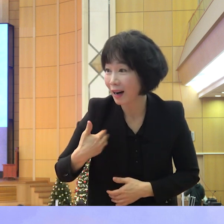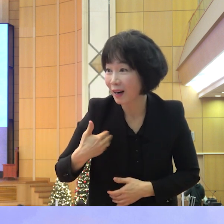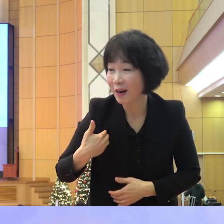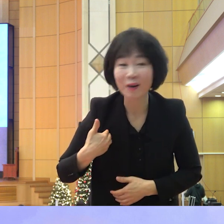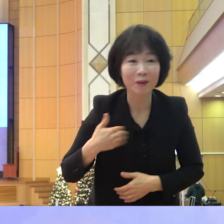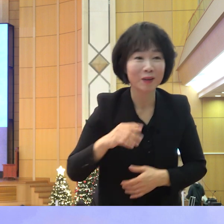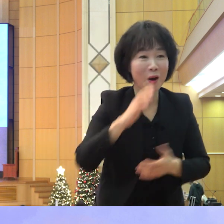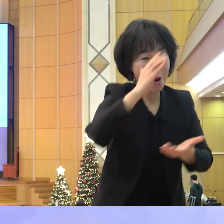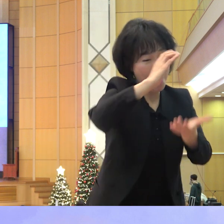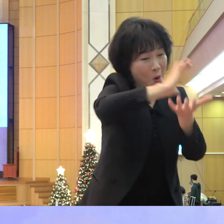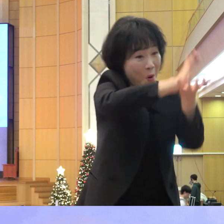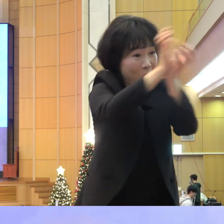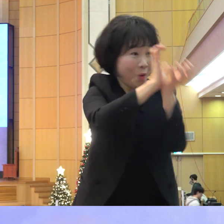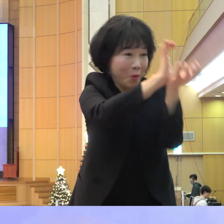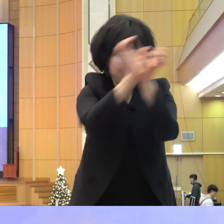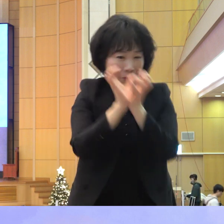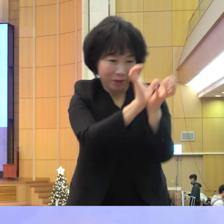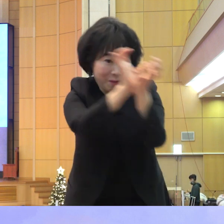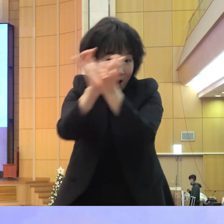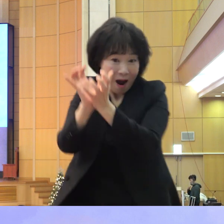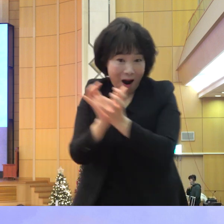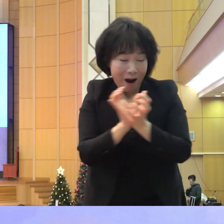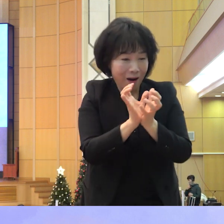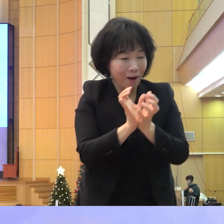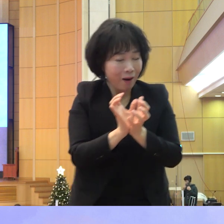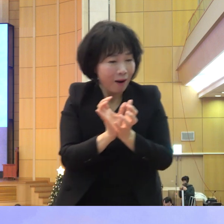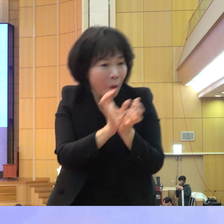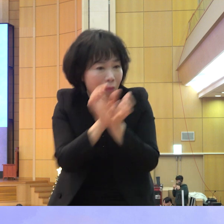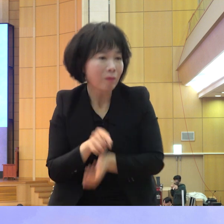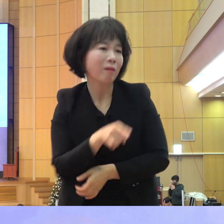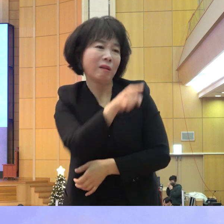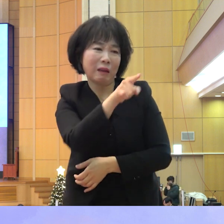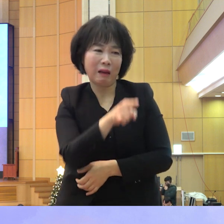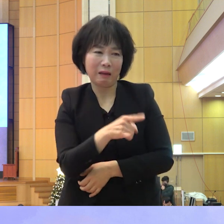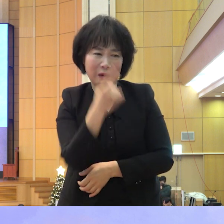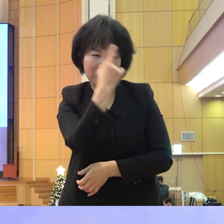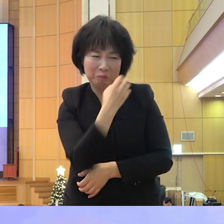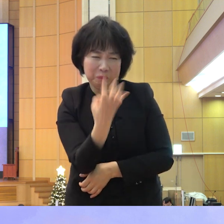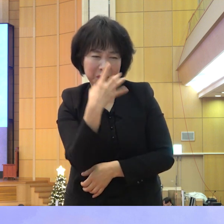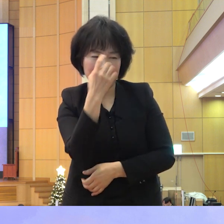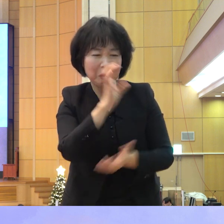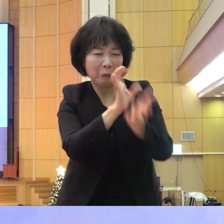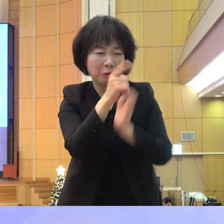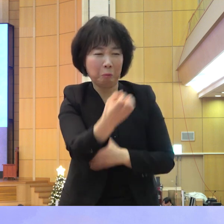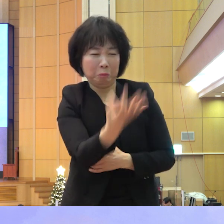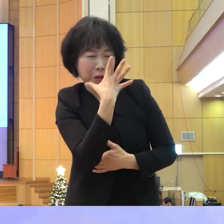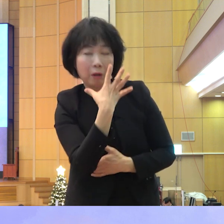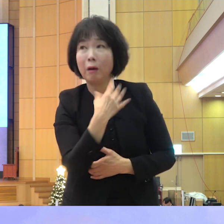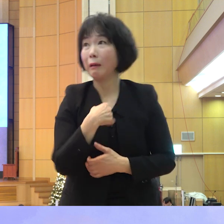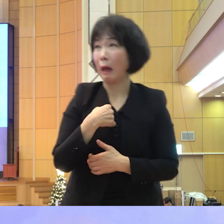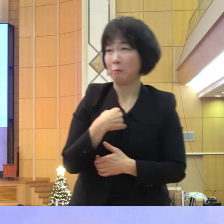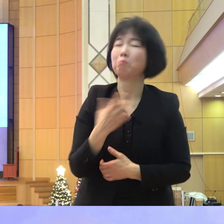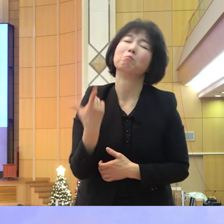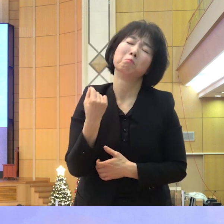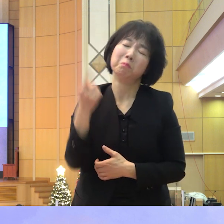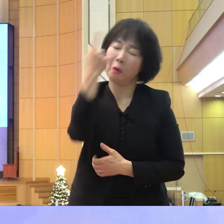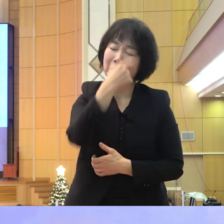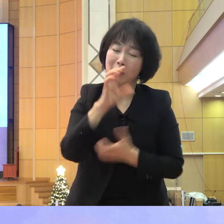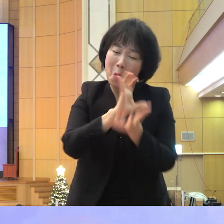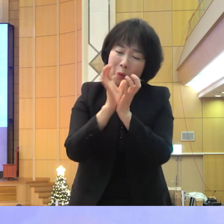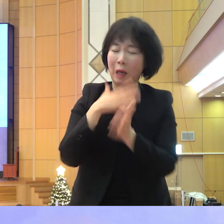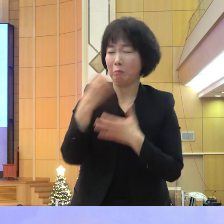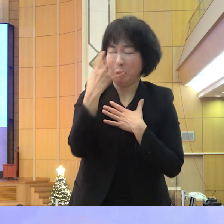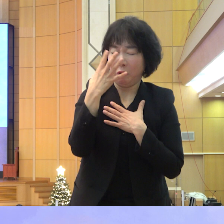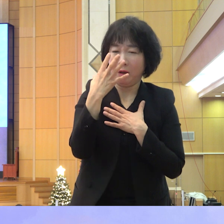야 너는 예쁘다. 그런데 찌개 못생긴 꽃이 있거든요. 그러니까 자기는 너무나 못생겨가지고